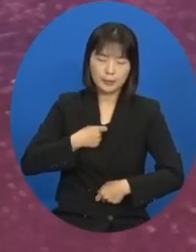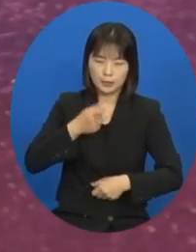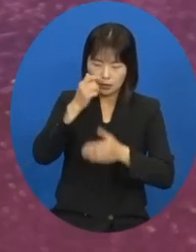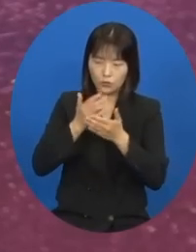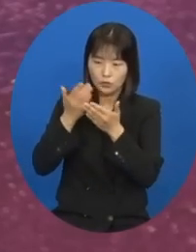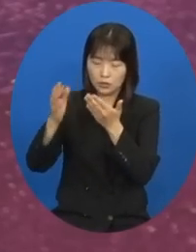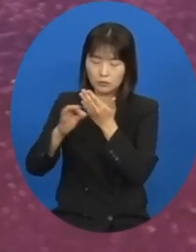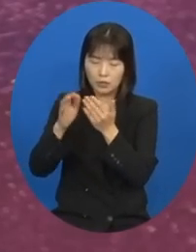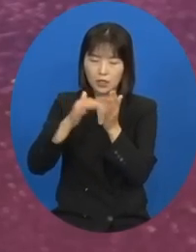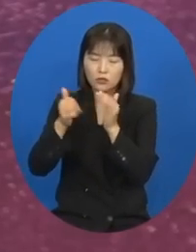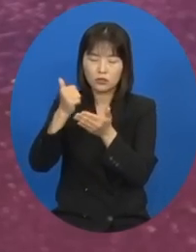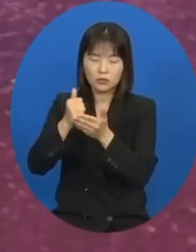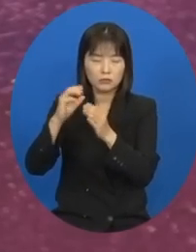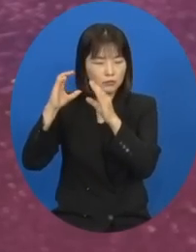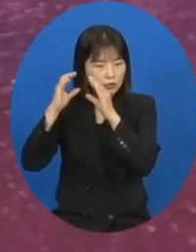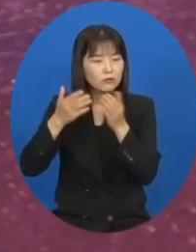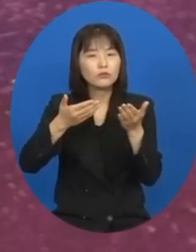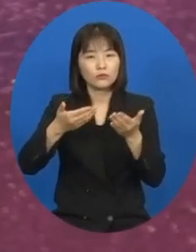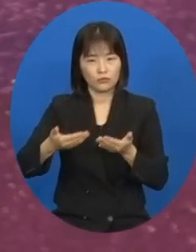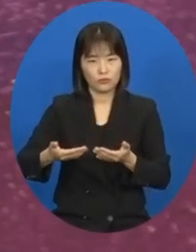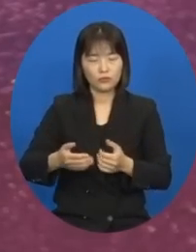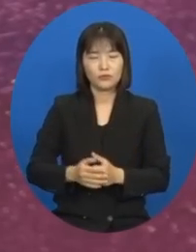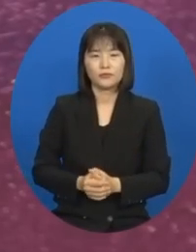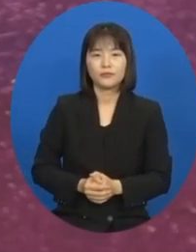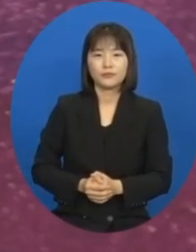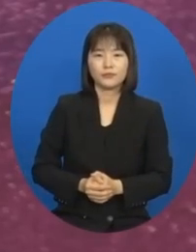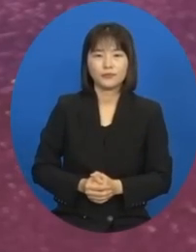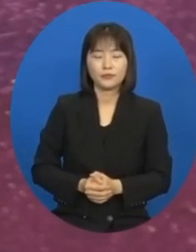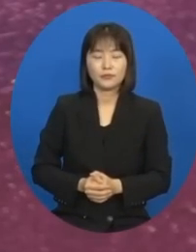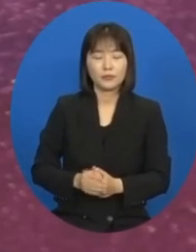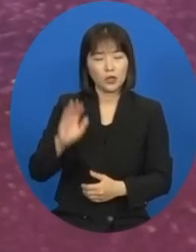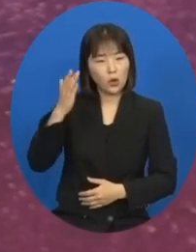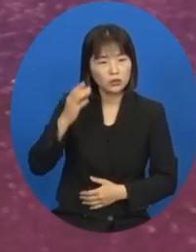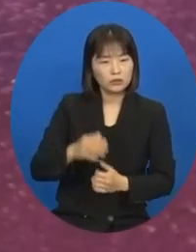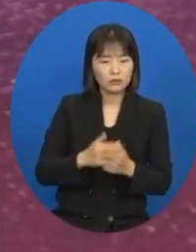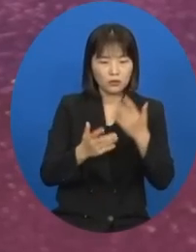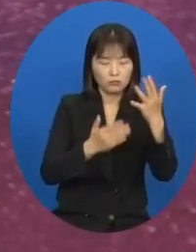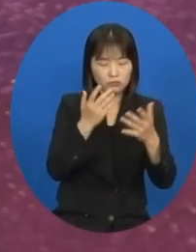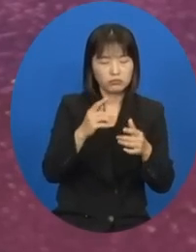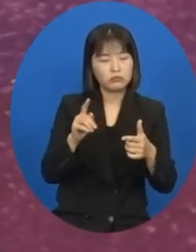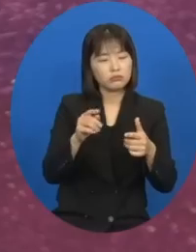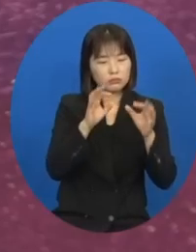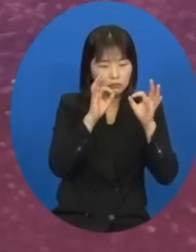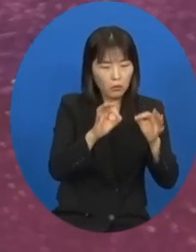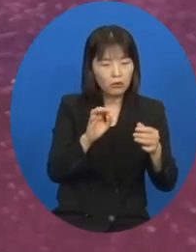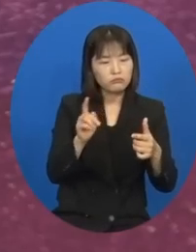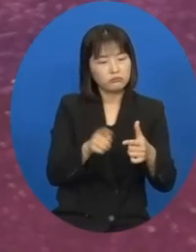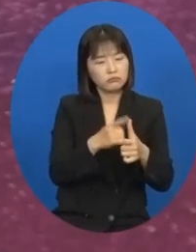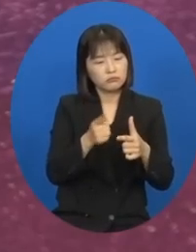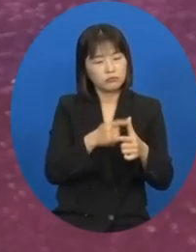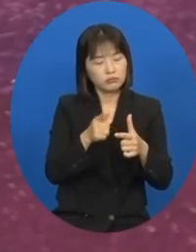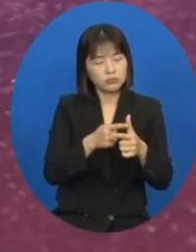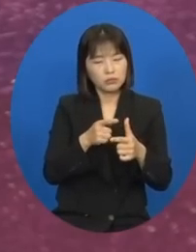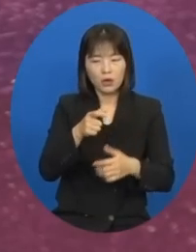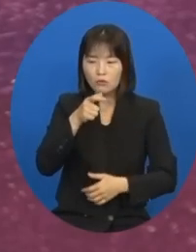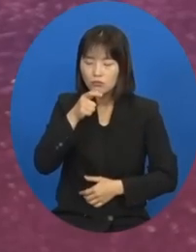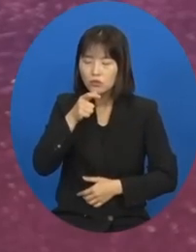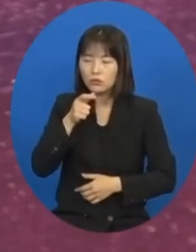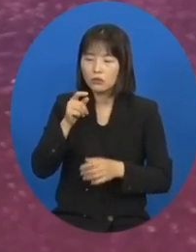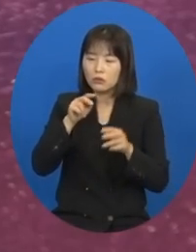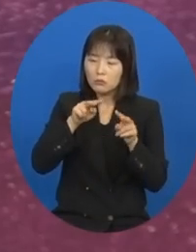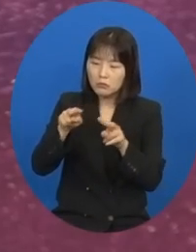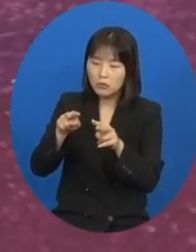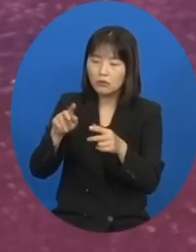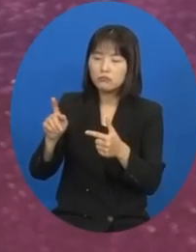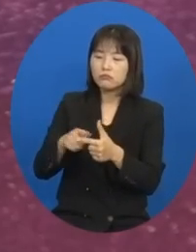것이에요 요즘 불멍도 하고 물멍도 한다고 해요 가만히 그냥 불 바라보고 있고 물 바라보면서